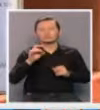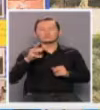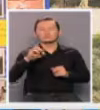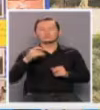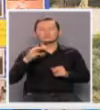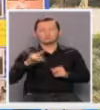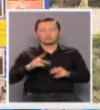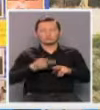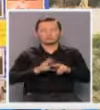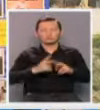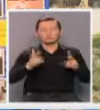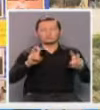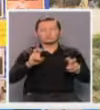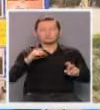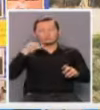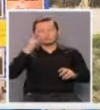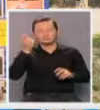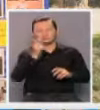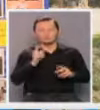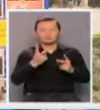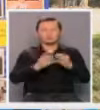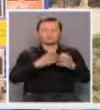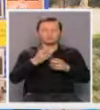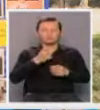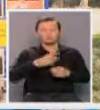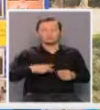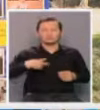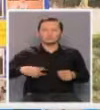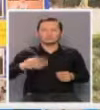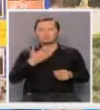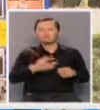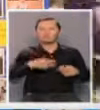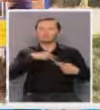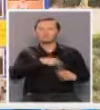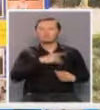ол біздің атақты Ұлы Отан соғысының өшпес батыры. Ол кісінің еңбектері көп.